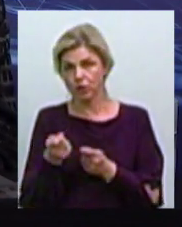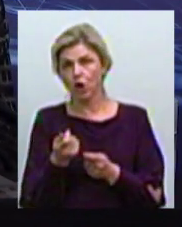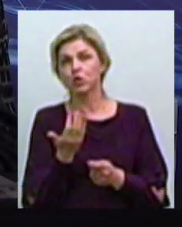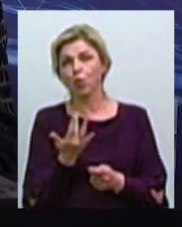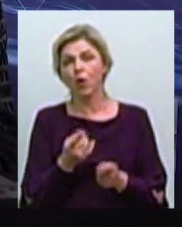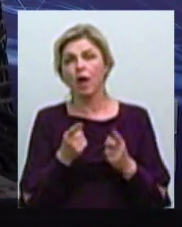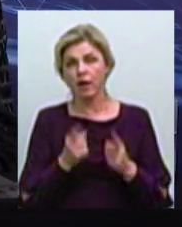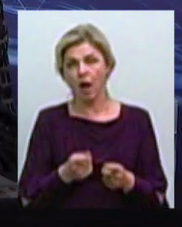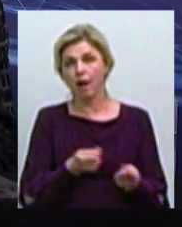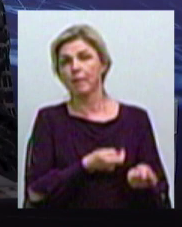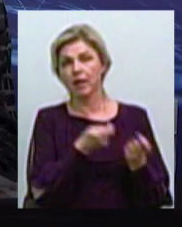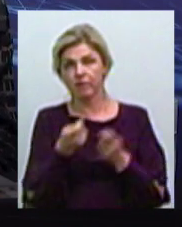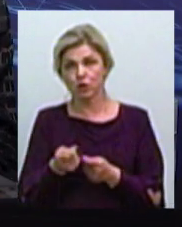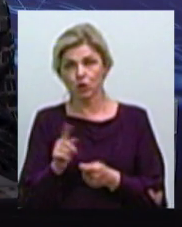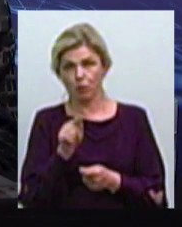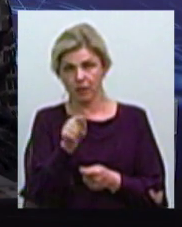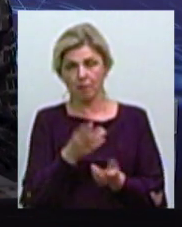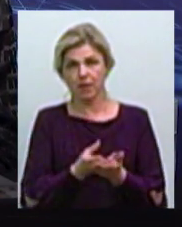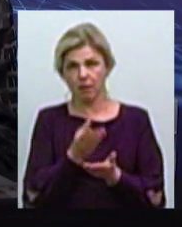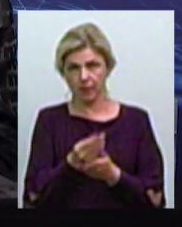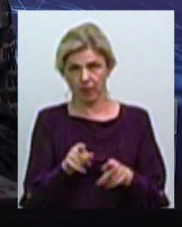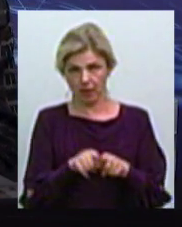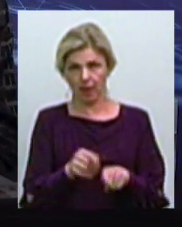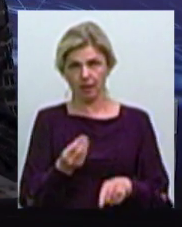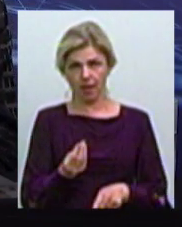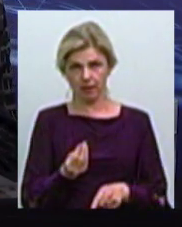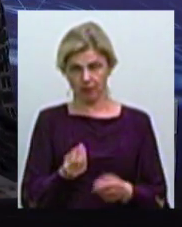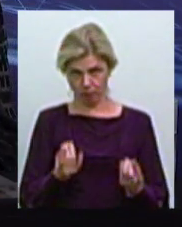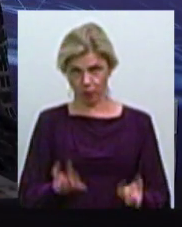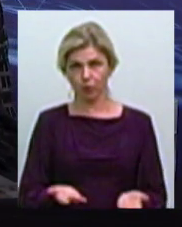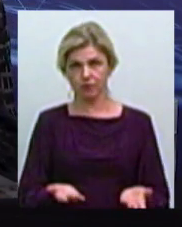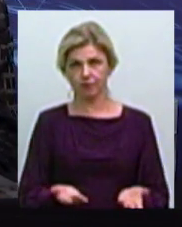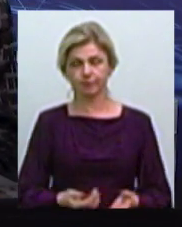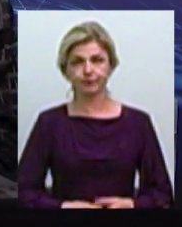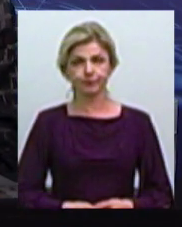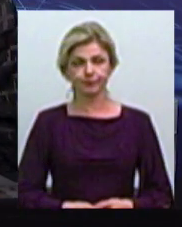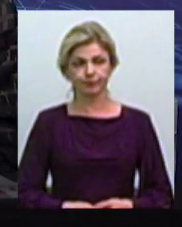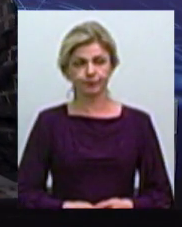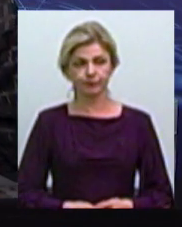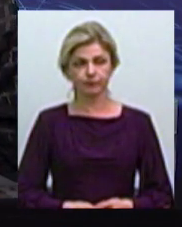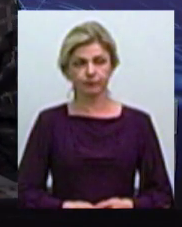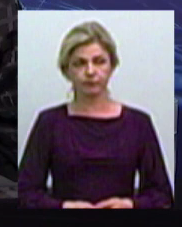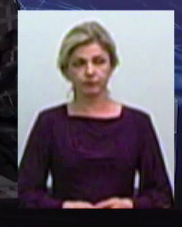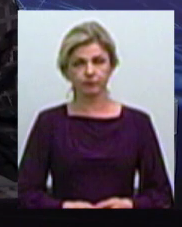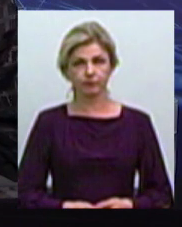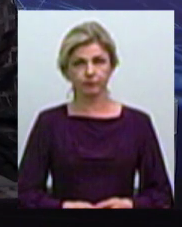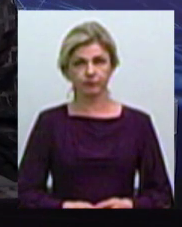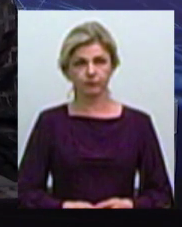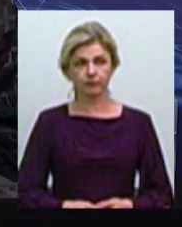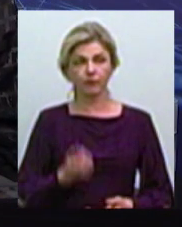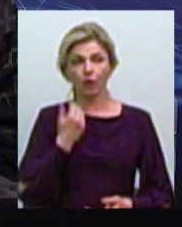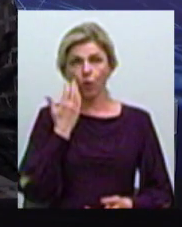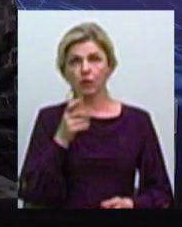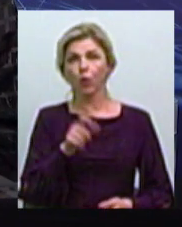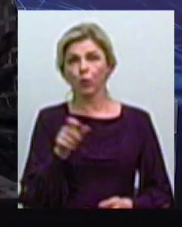реально перевезти, да, чтобы тебе заплатили такие деньги. Ну, просто. Угу. Вот. А когда, в общем-то, люди шли